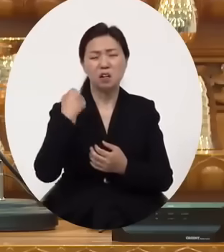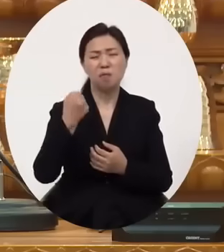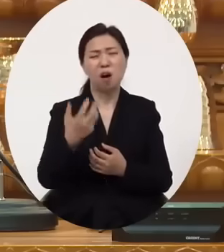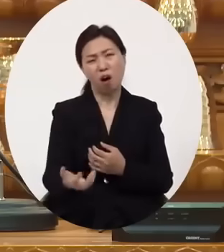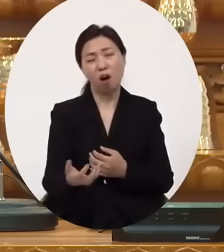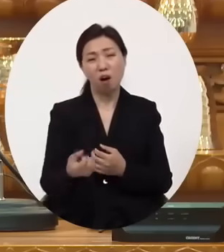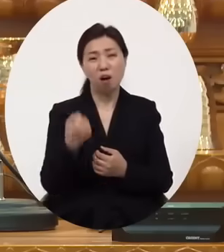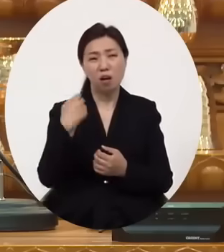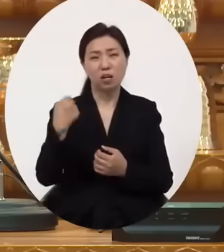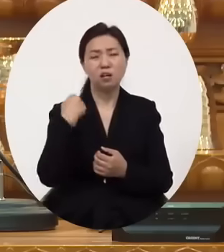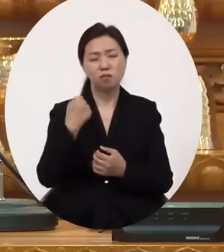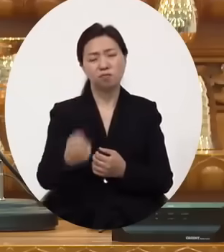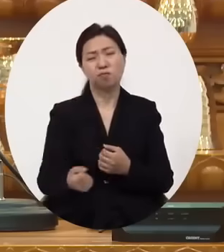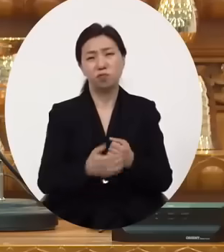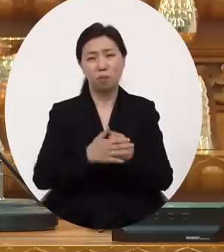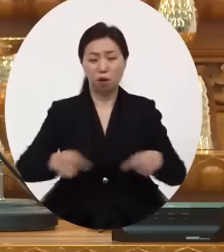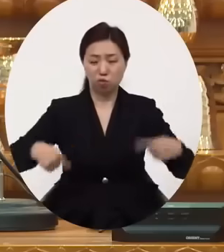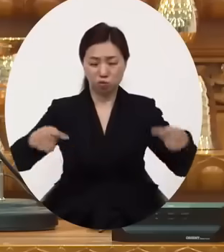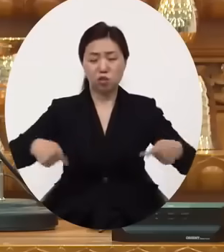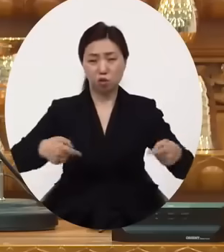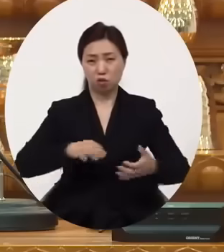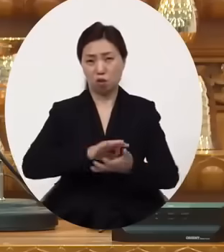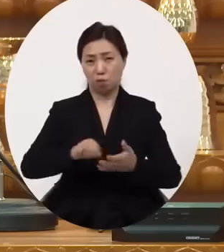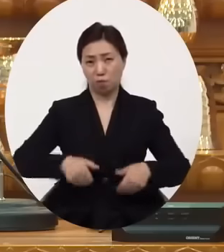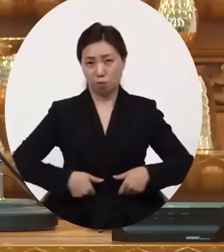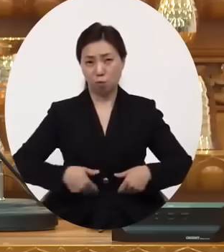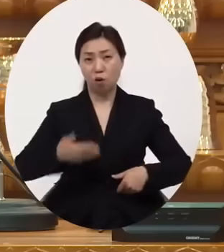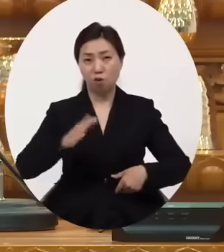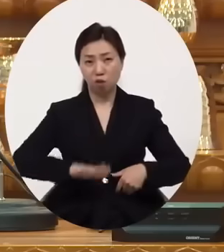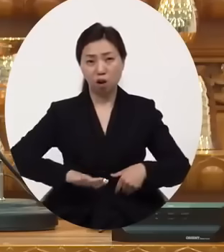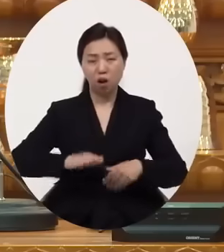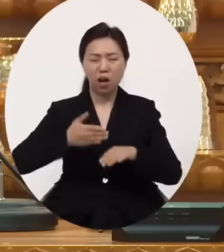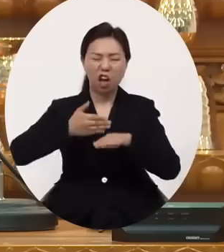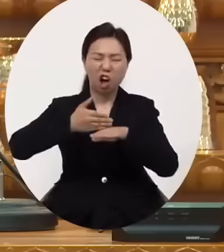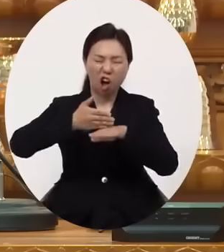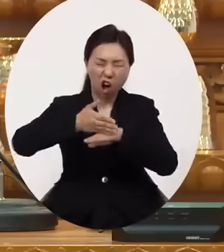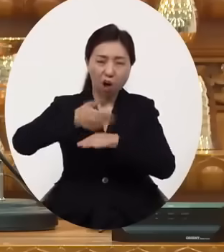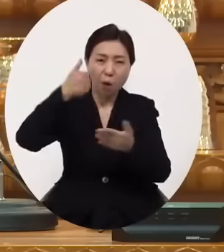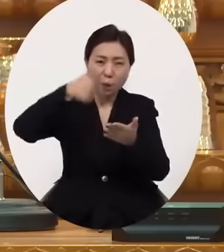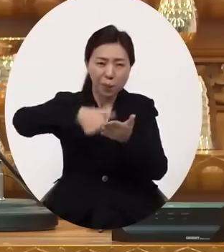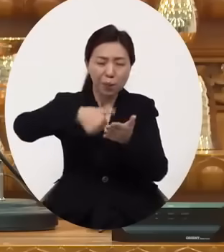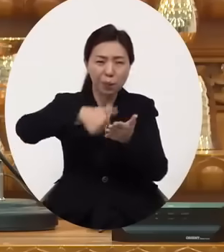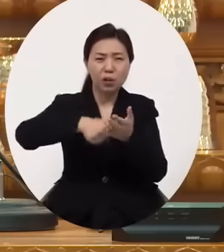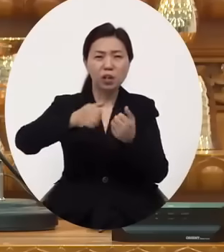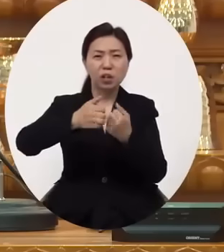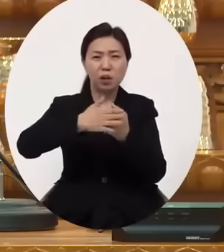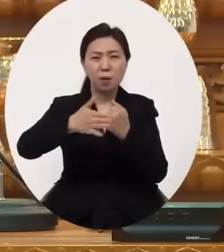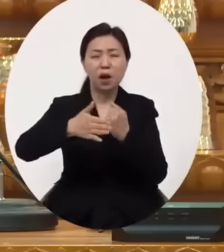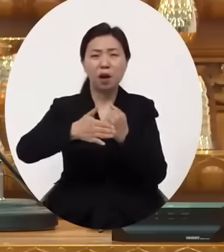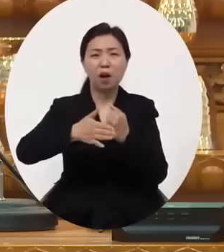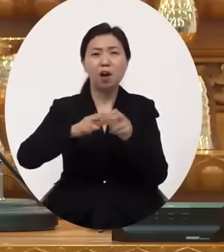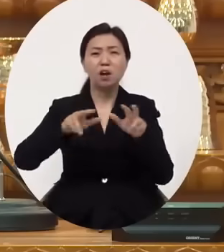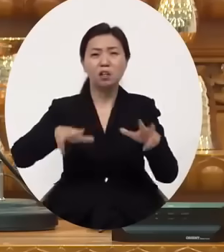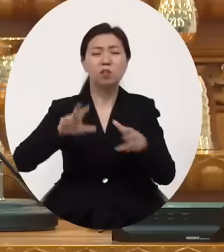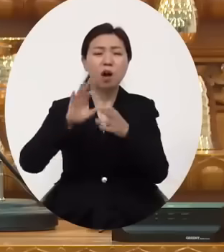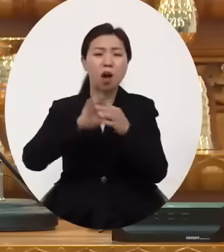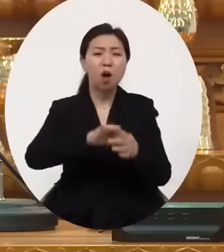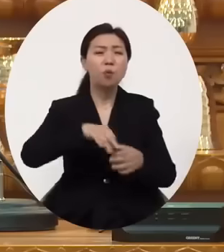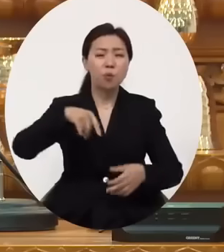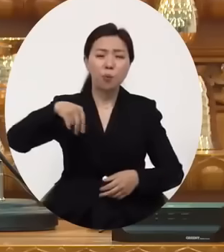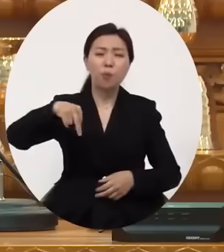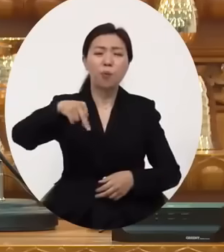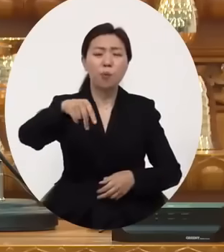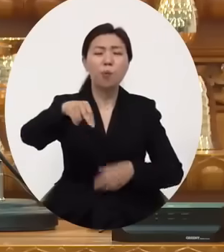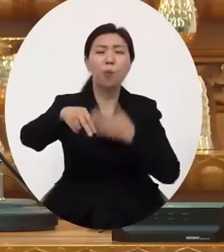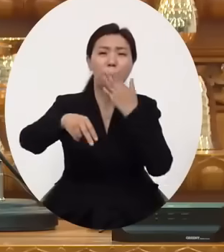하시거든요. 108배를. 그러니까 늘 내가 병문안을 가면 오늘도 스님 나 아직도 기도하고 있습니다. 네 했어요